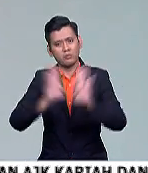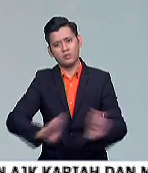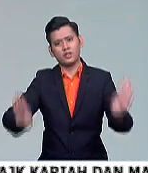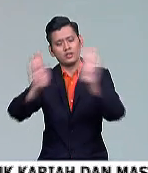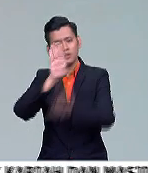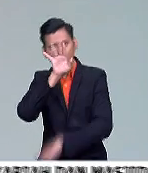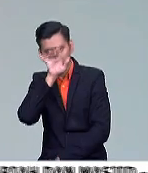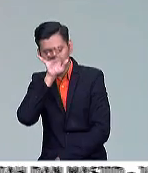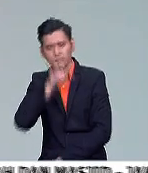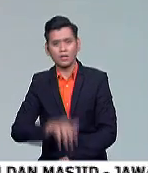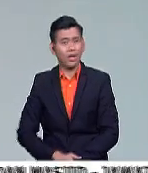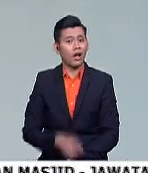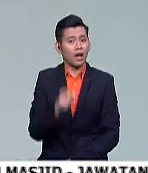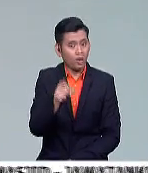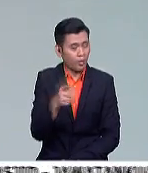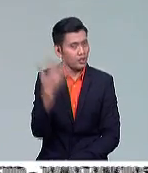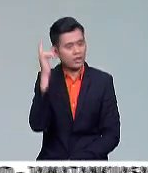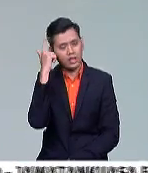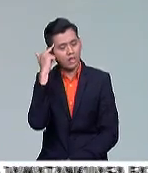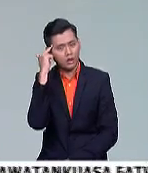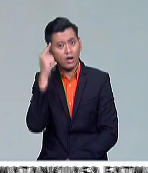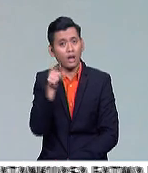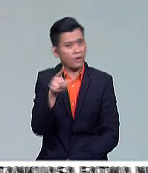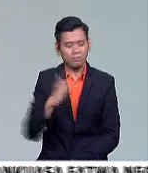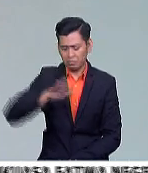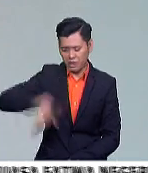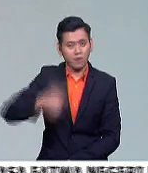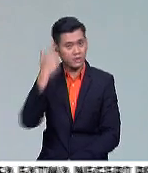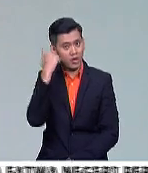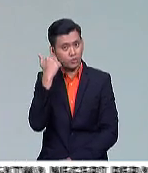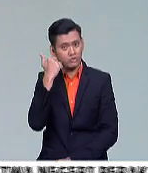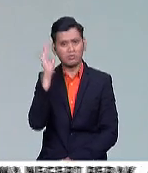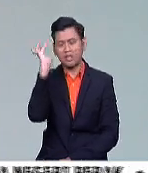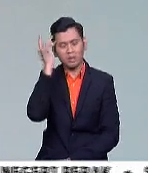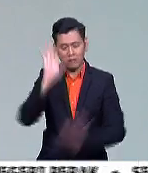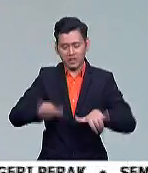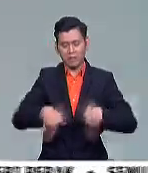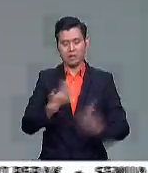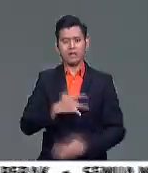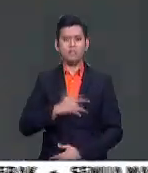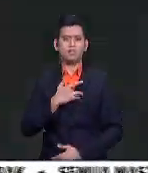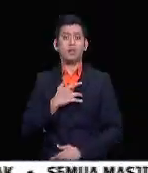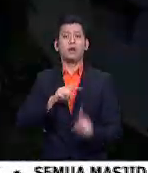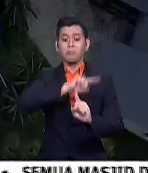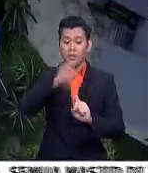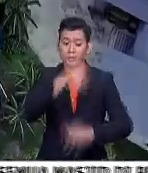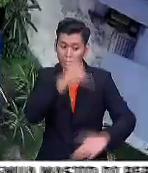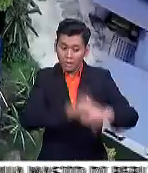kamu positif, bila depan mata diorang kena akut dengan Yulet, apa perasaan kamu?